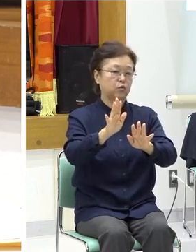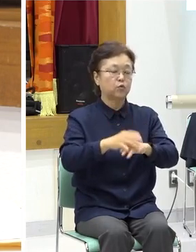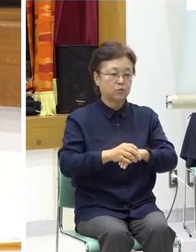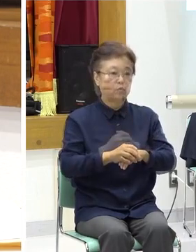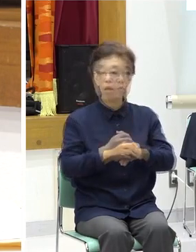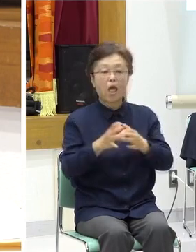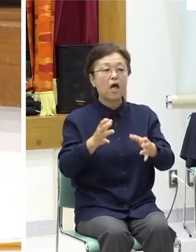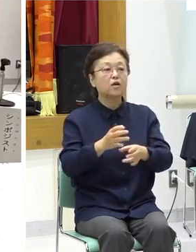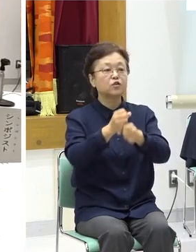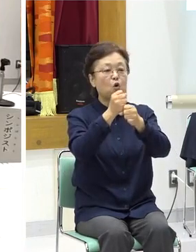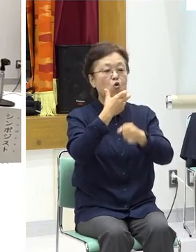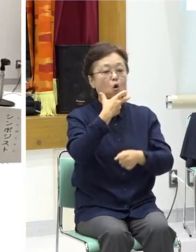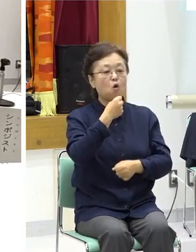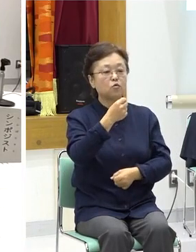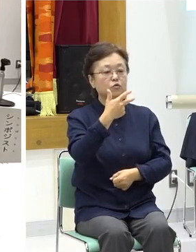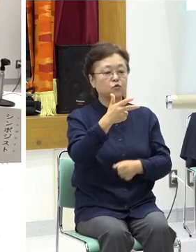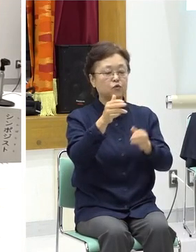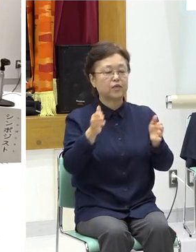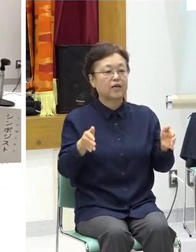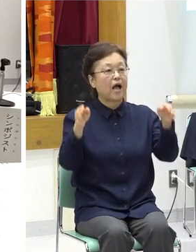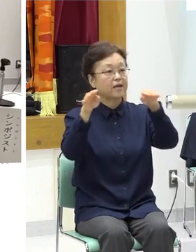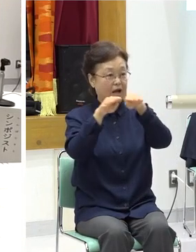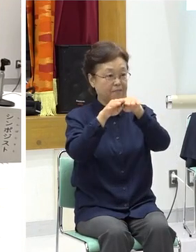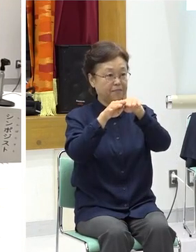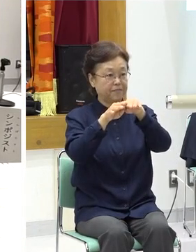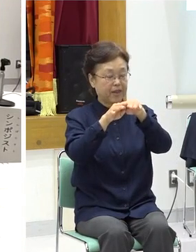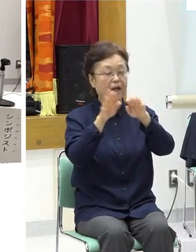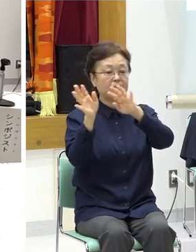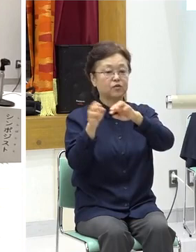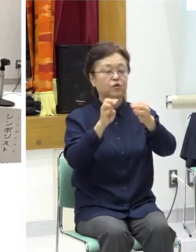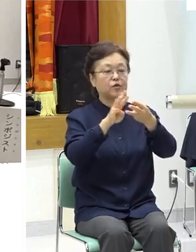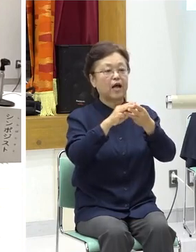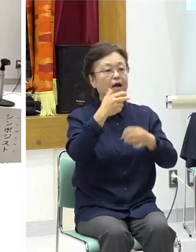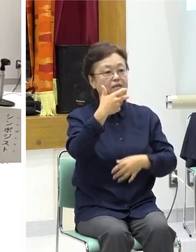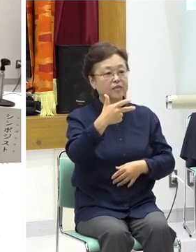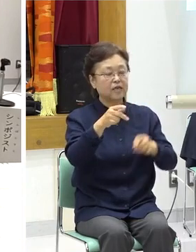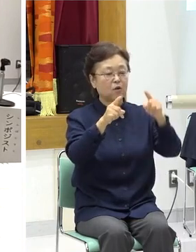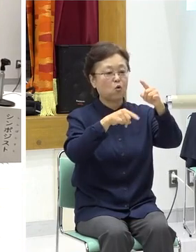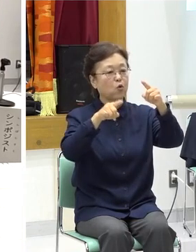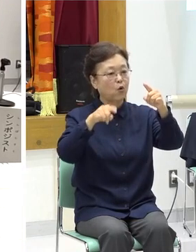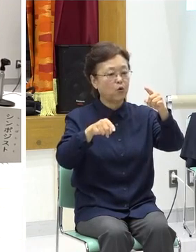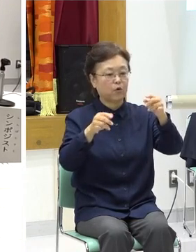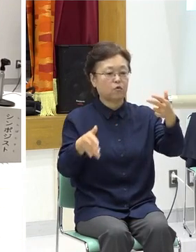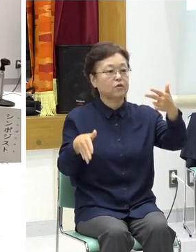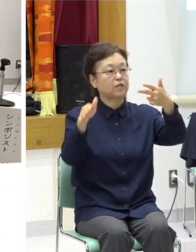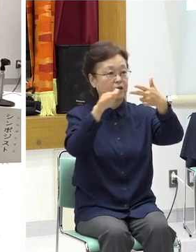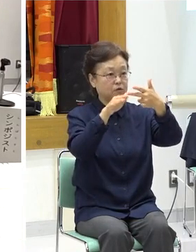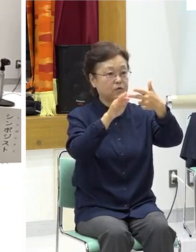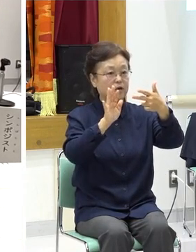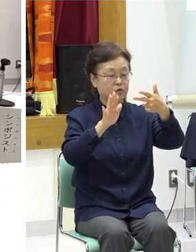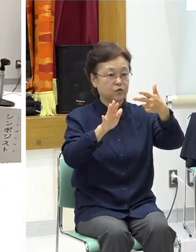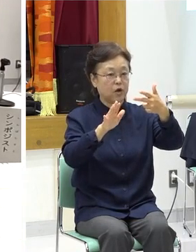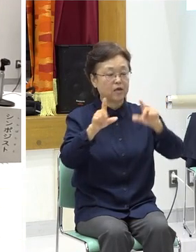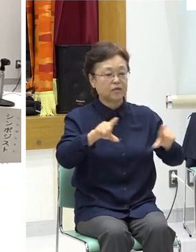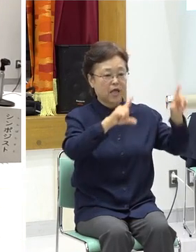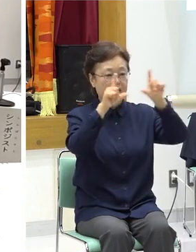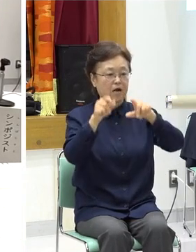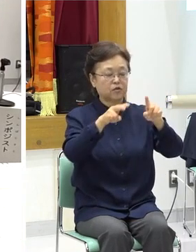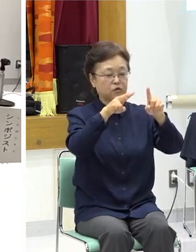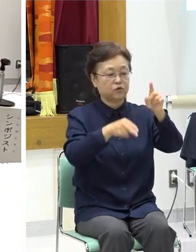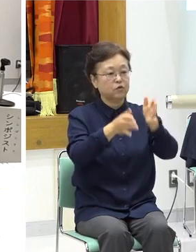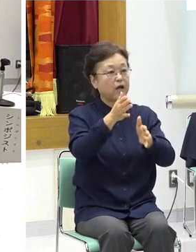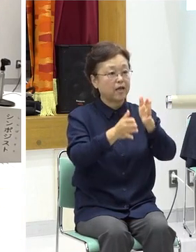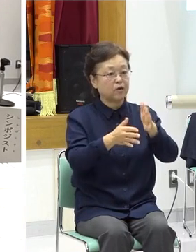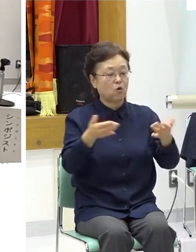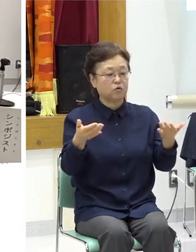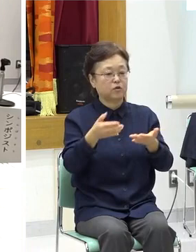と、総合福祉会館で、吹田市の公共の施設があるんです。そこを、障害のある人とか、生活